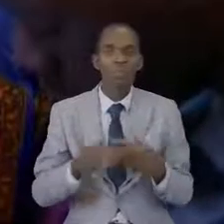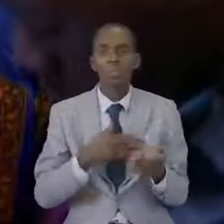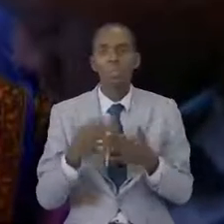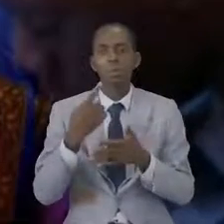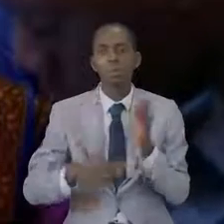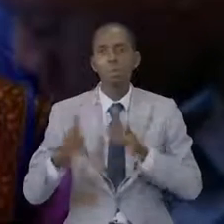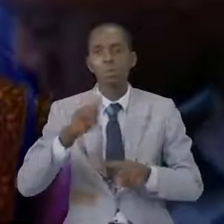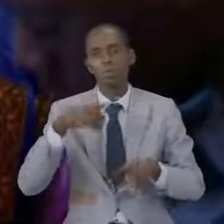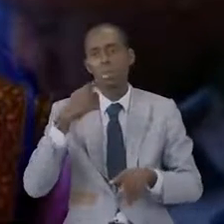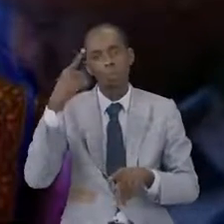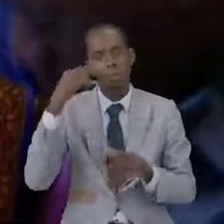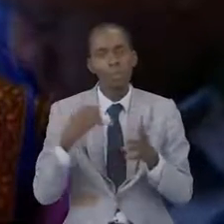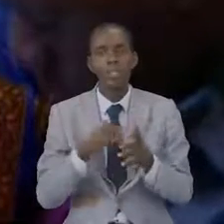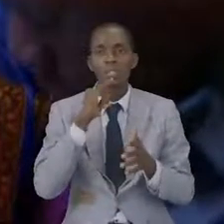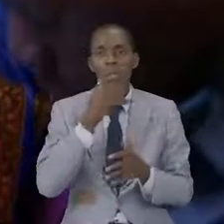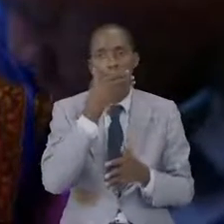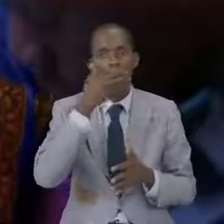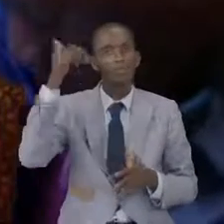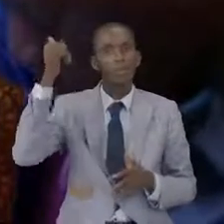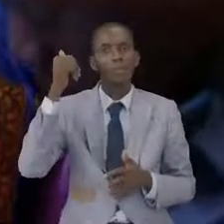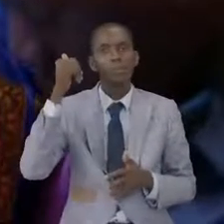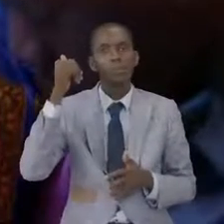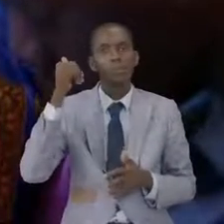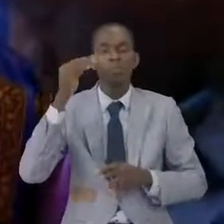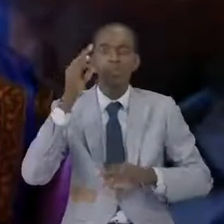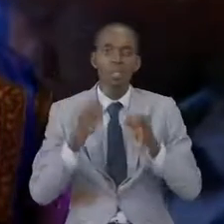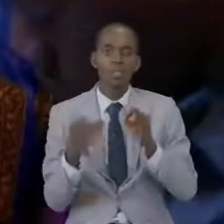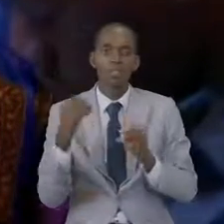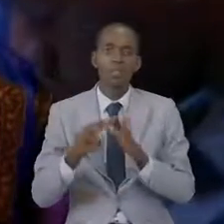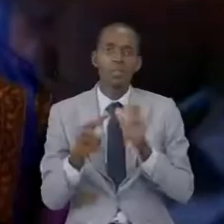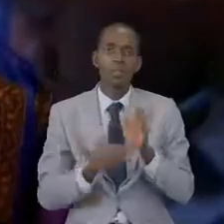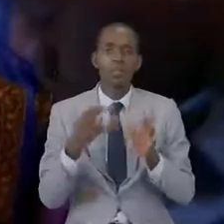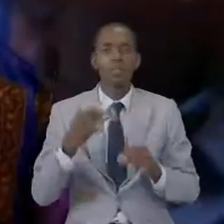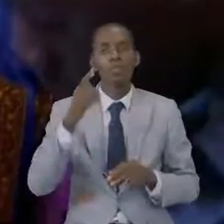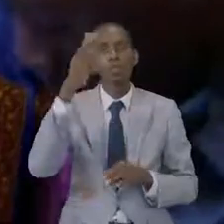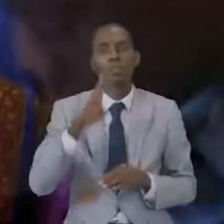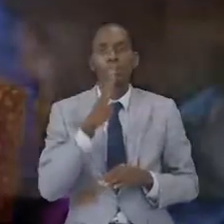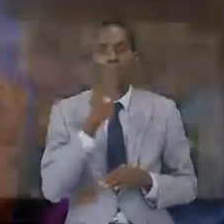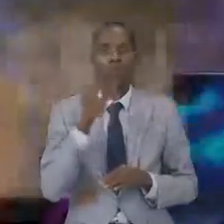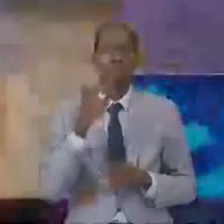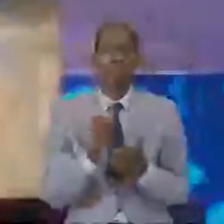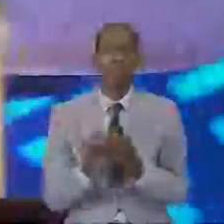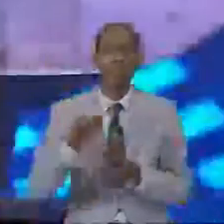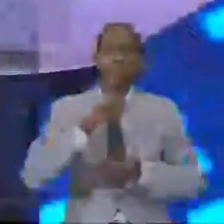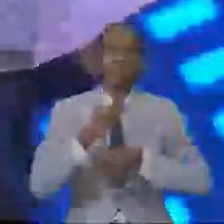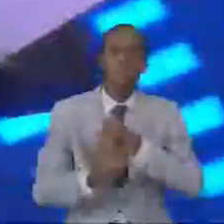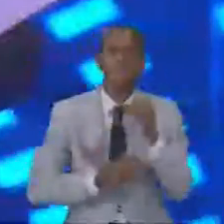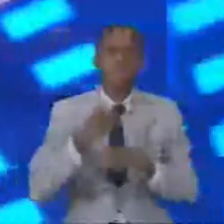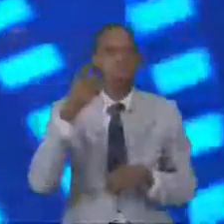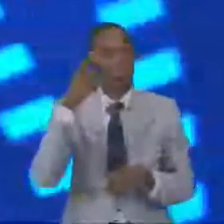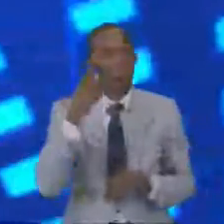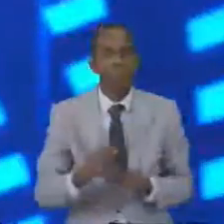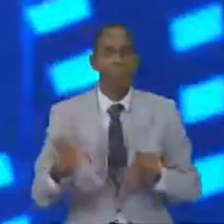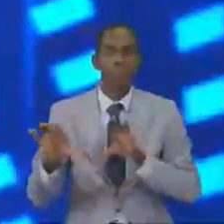des autres et de il vaut mieux c'est la volonté de Dieu qu'aille vaut mieux souffrir